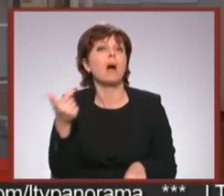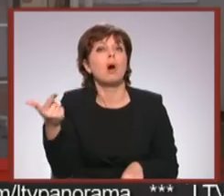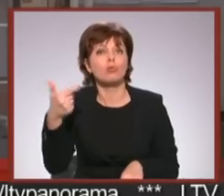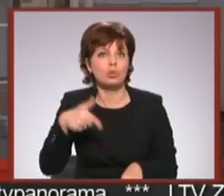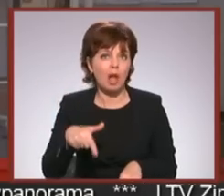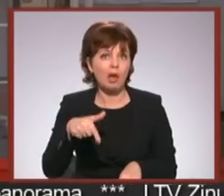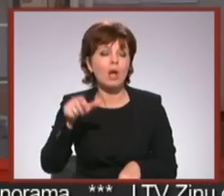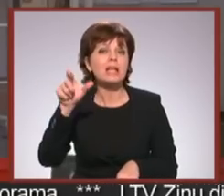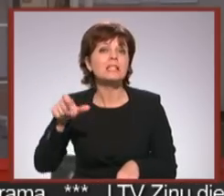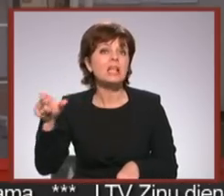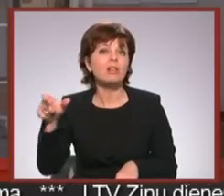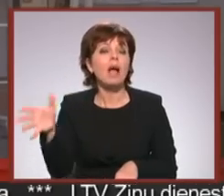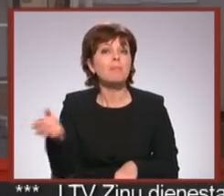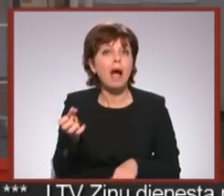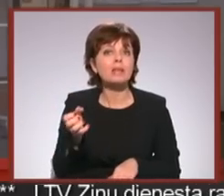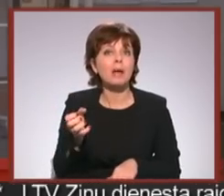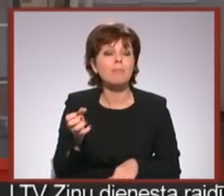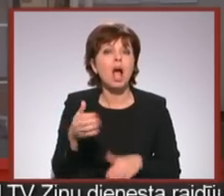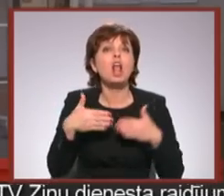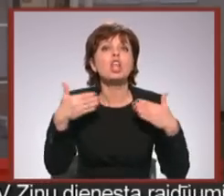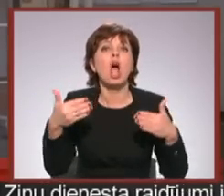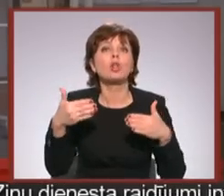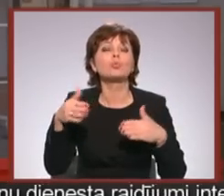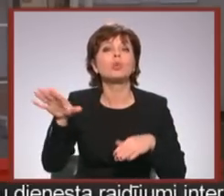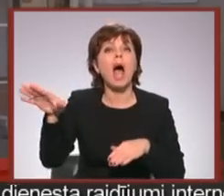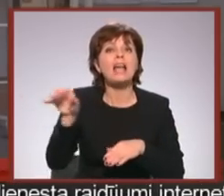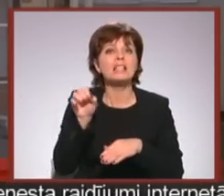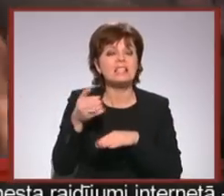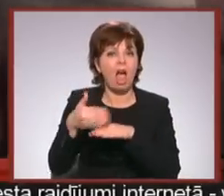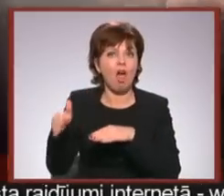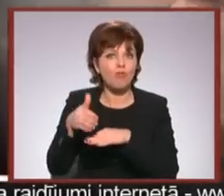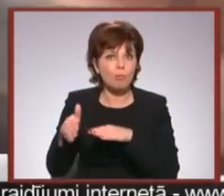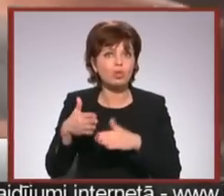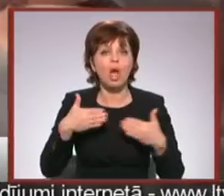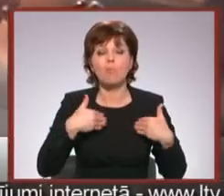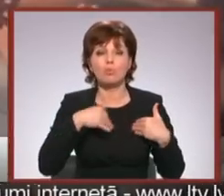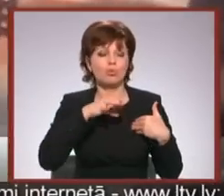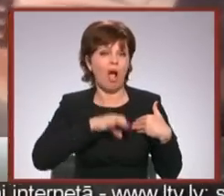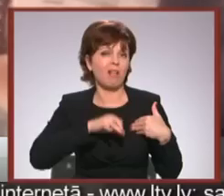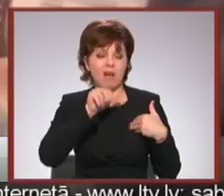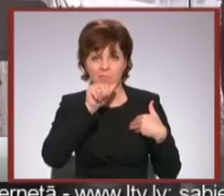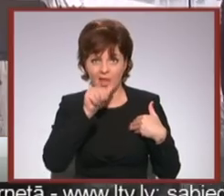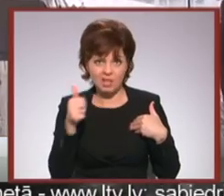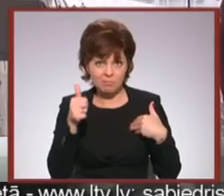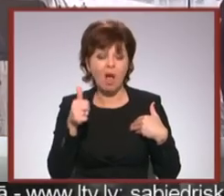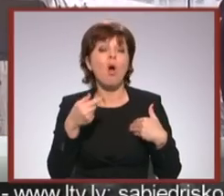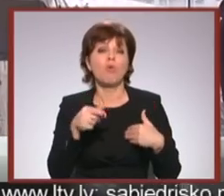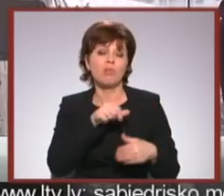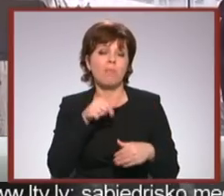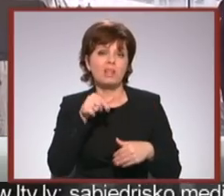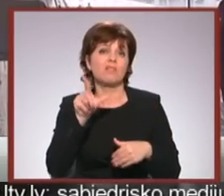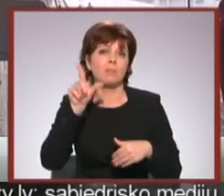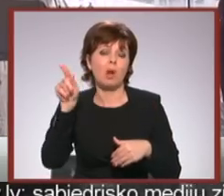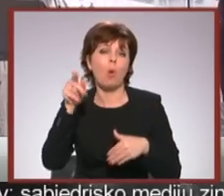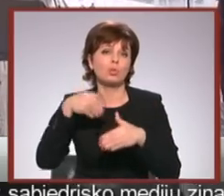paņēmuši bija lielus aizdevumus un, protams, ar mūsu algam to nespēja un tāpēc devās uz ārzemē.